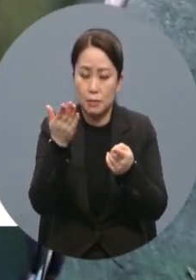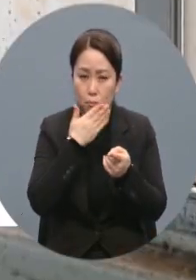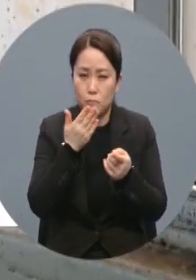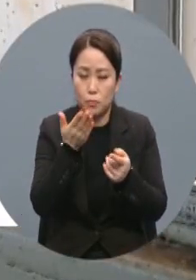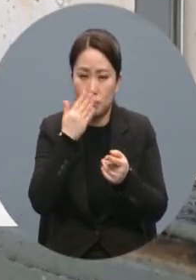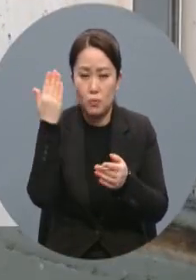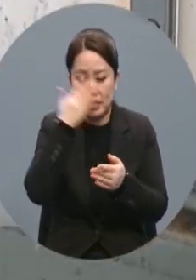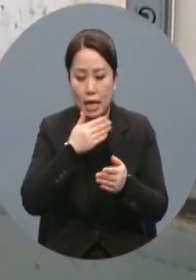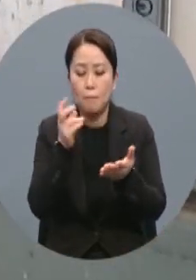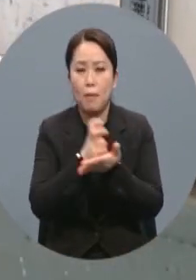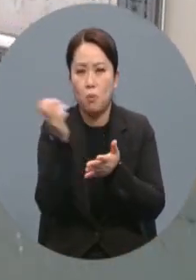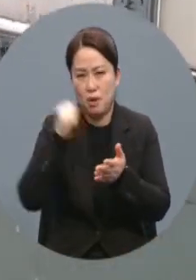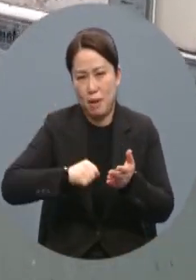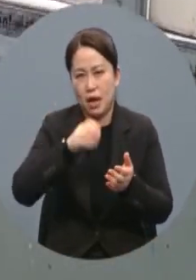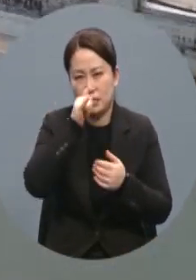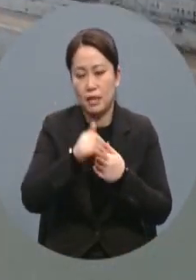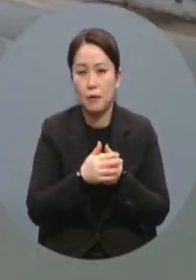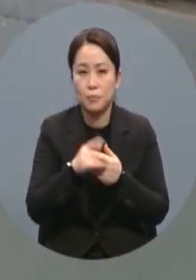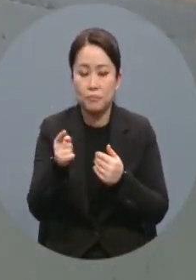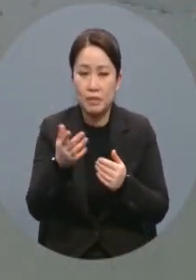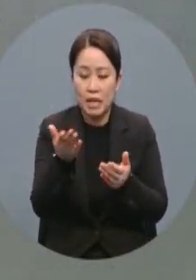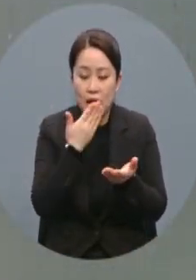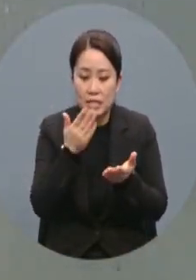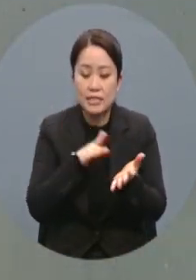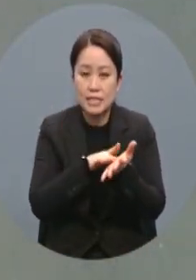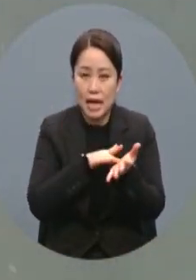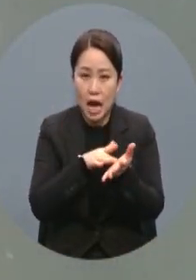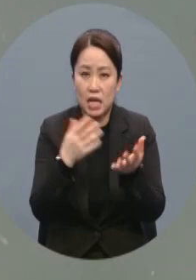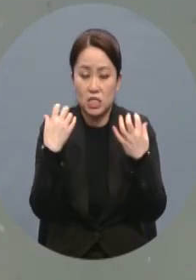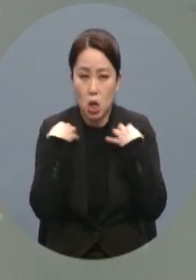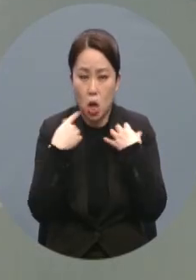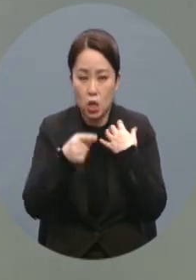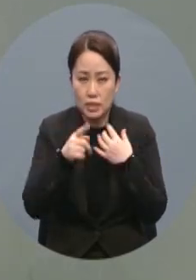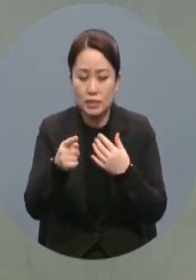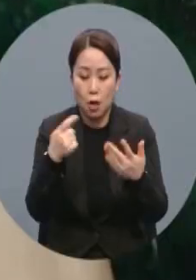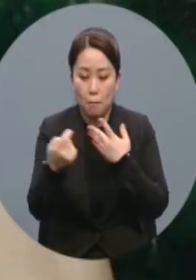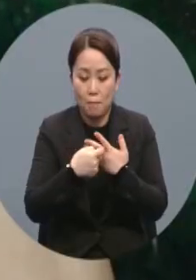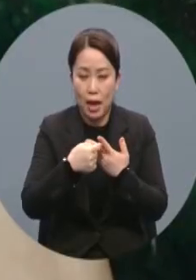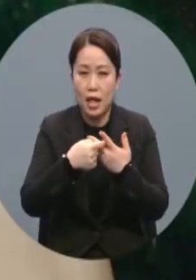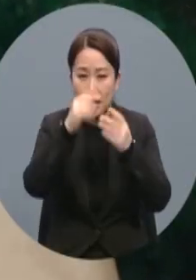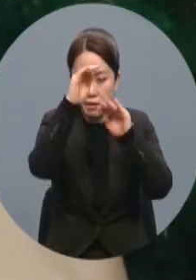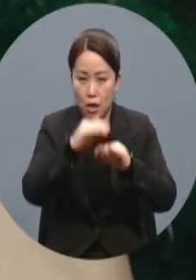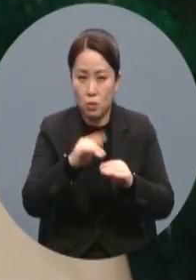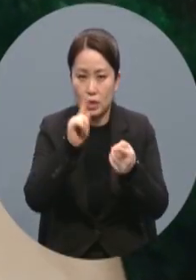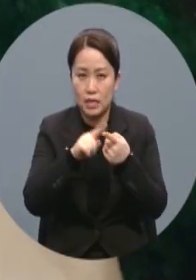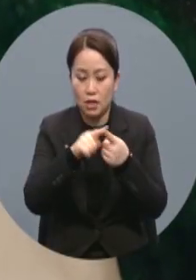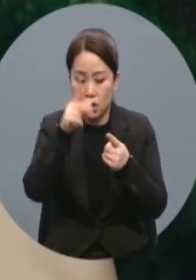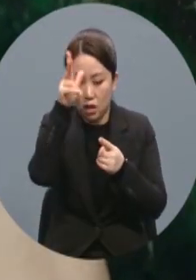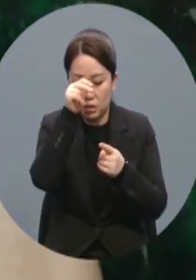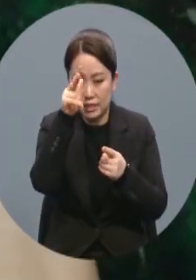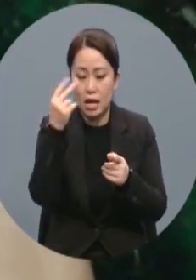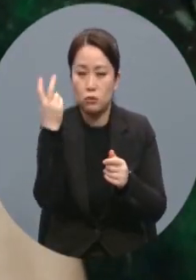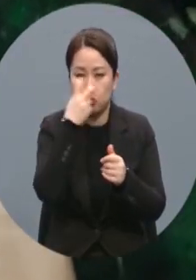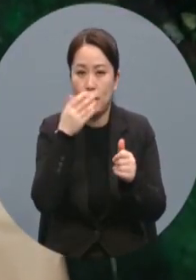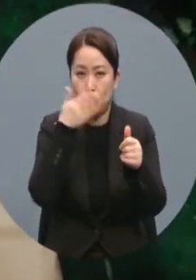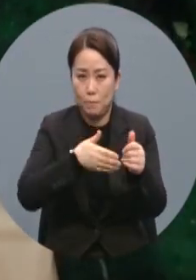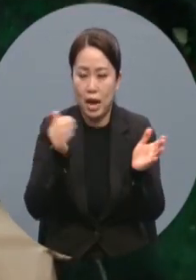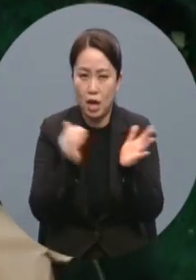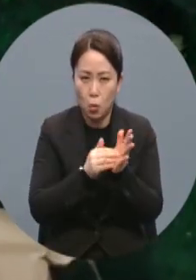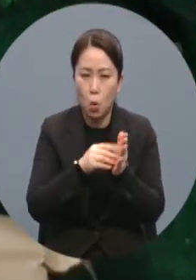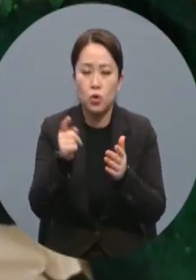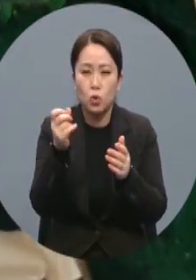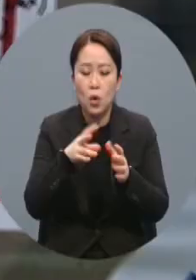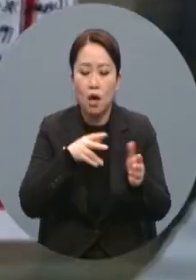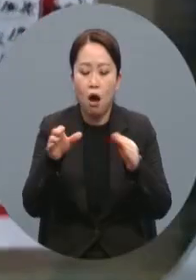됩니다 식약처는 정말 사항이 된 경찰의 수사를 의뢰하고 영업정지 전 분과 함께 1억 사실 1000만원의